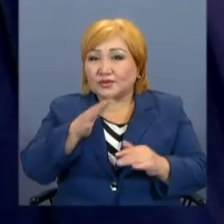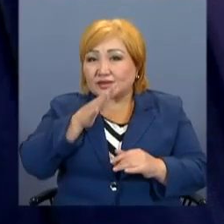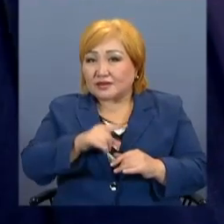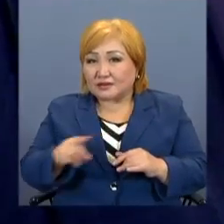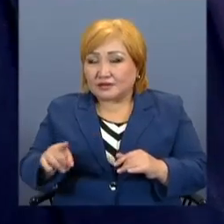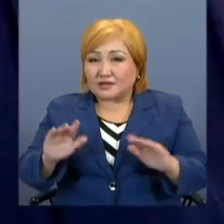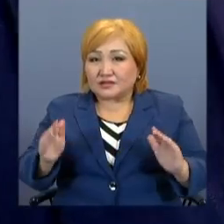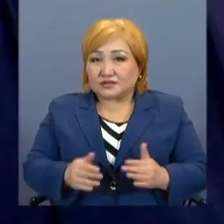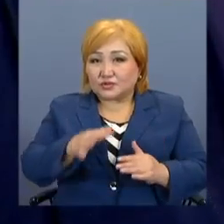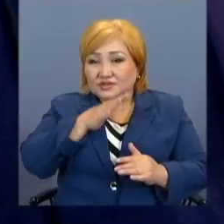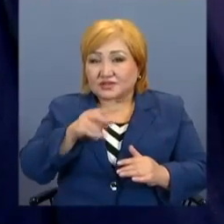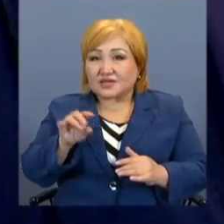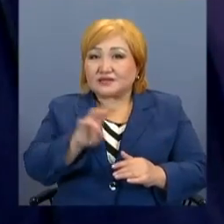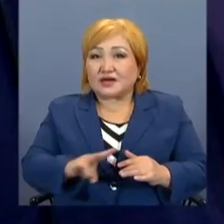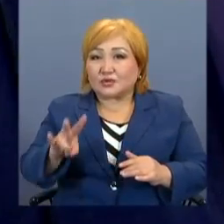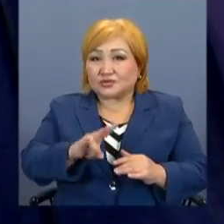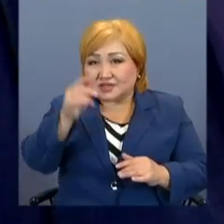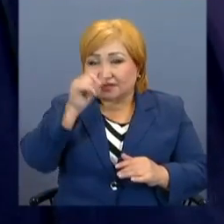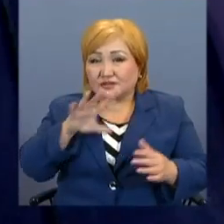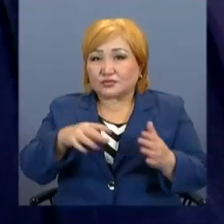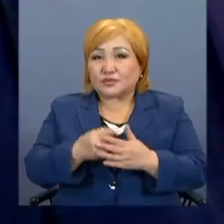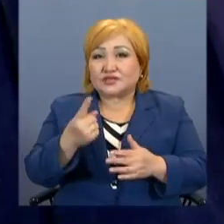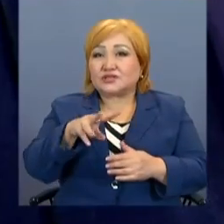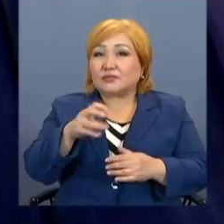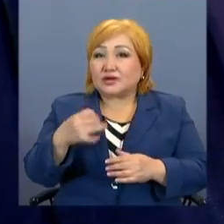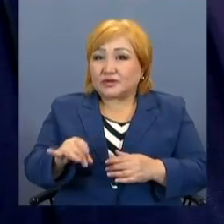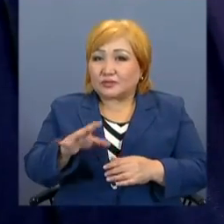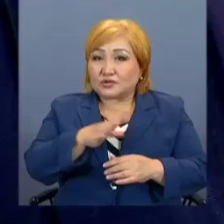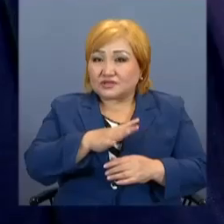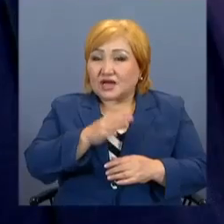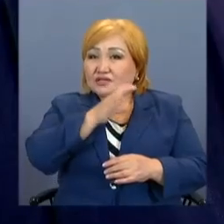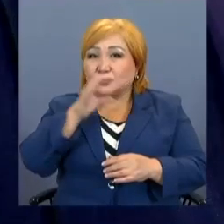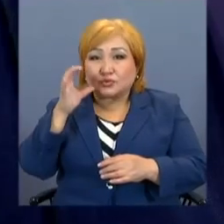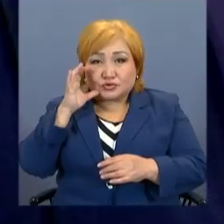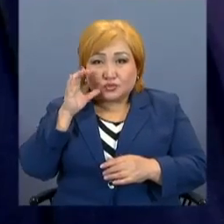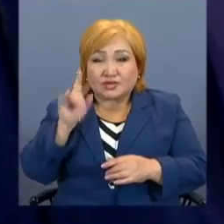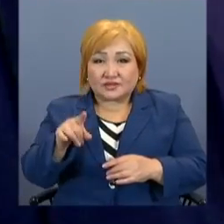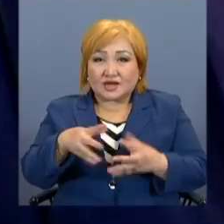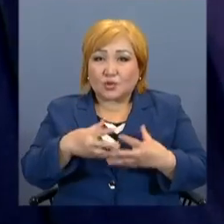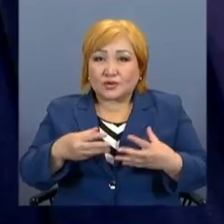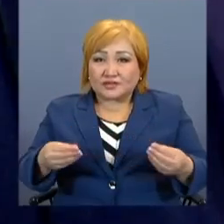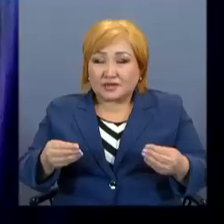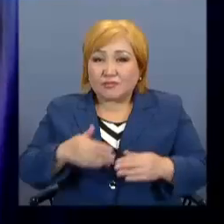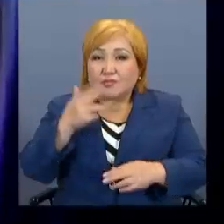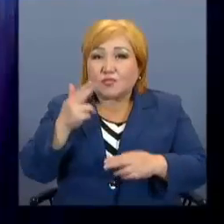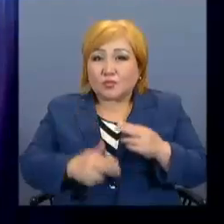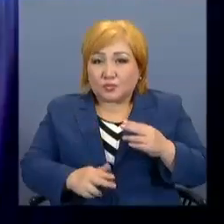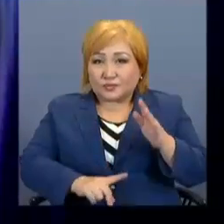наурыз айынан 1 мамырға дейін болатын болса, солтүстікте енді көктем кеш келуіне байланысты